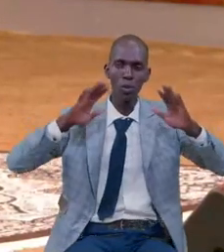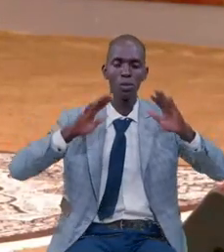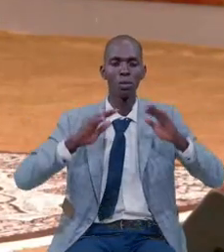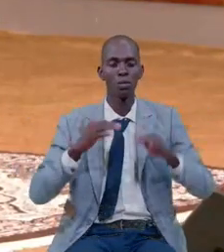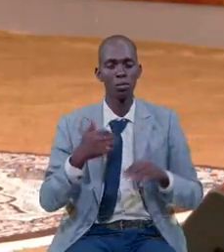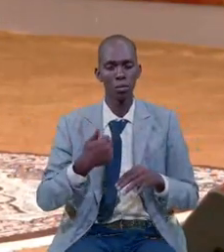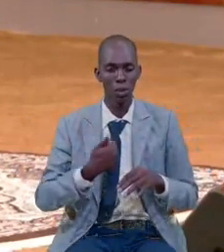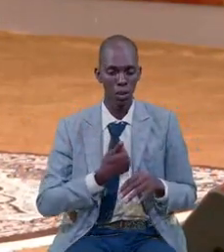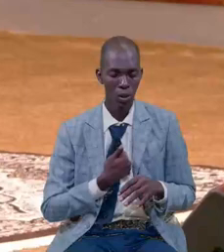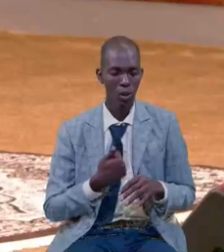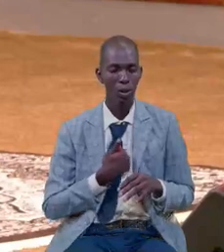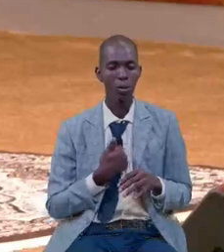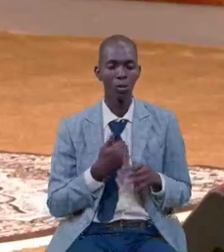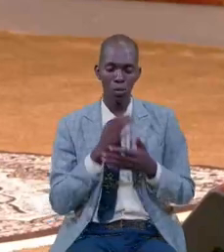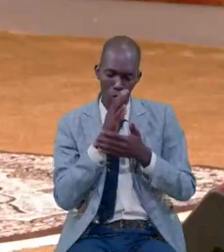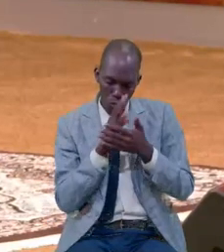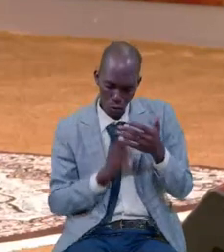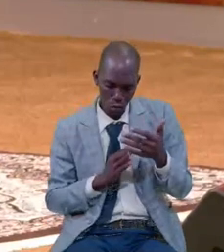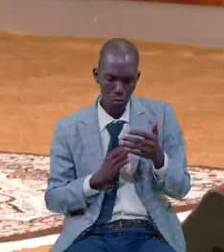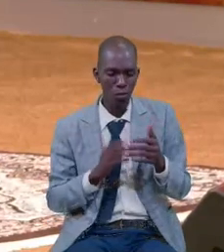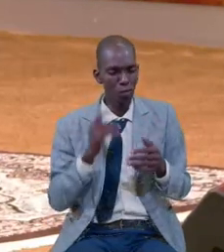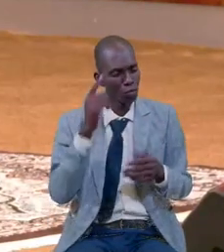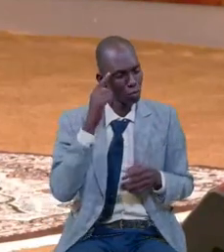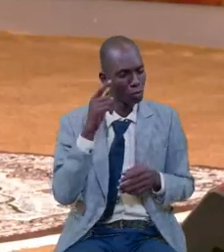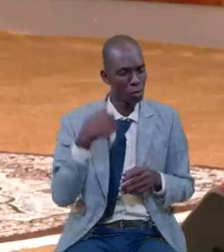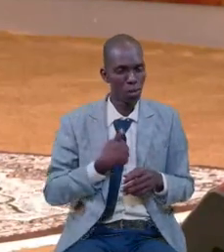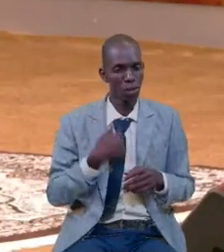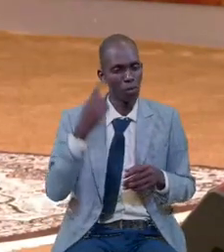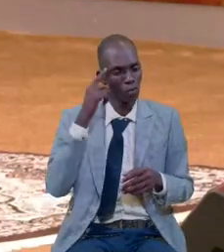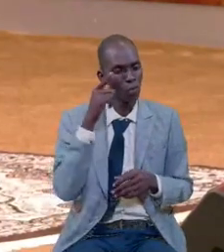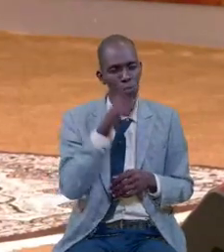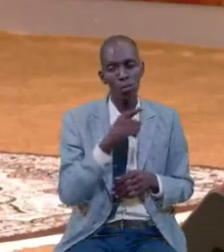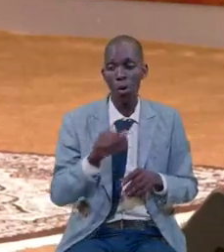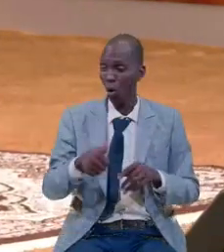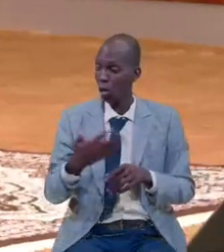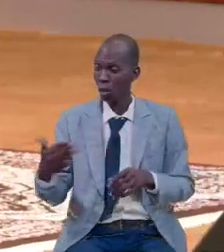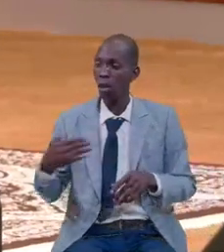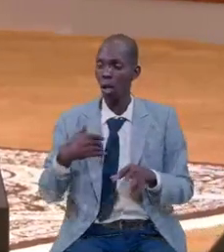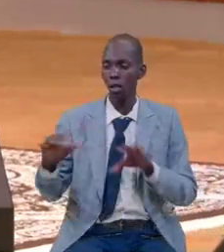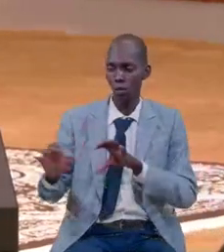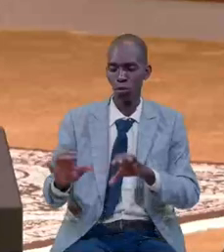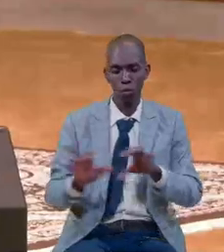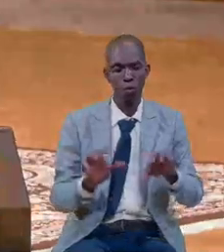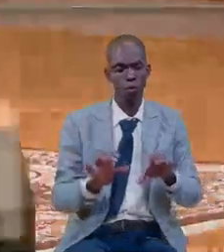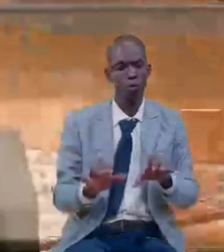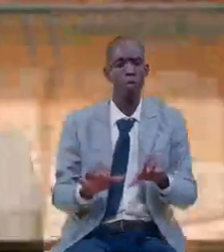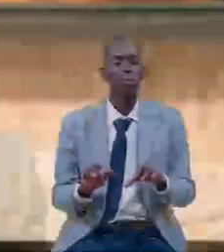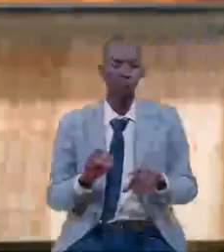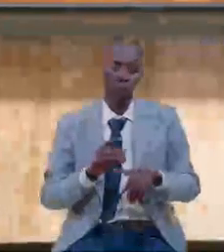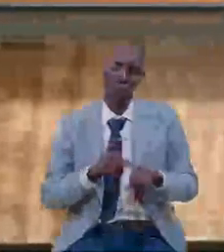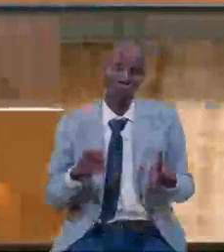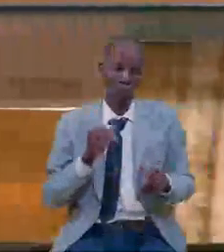Ça, je tiens ça. Et rien ne peut l'ôter de moi. Oui, je sais que je me suis marié à